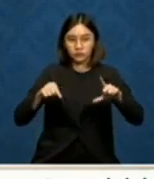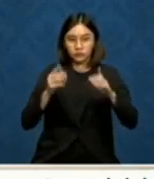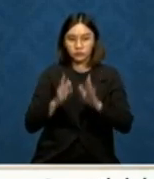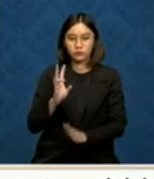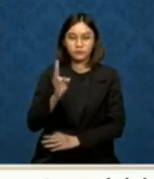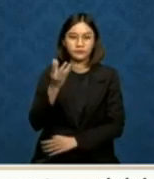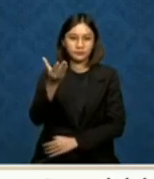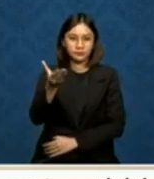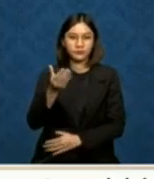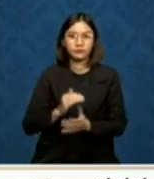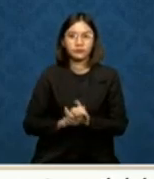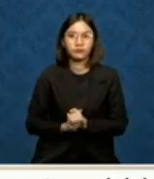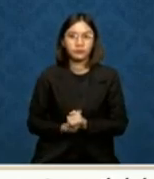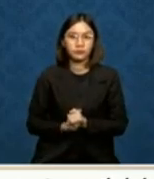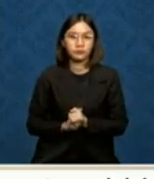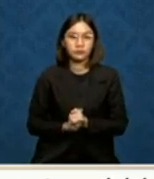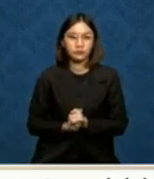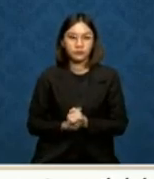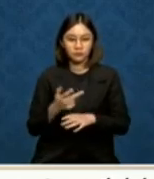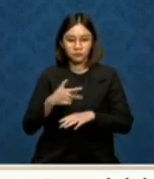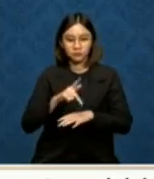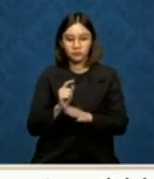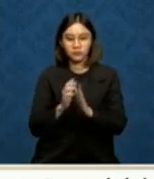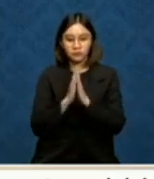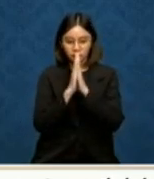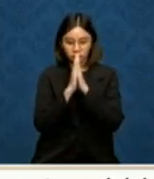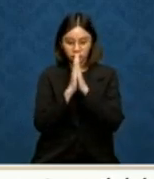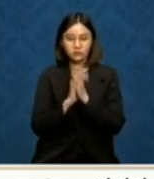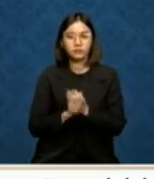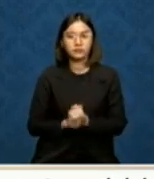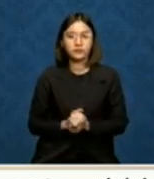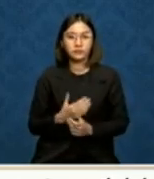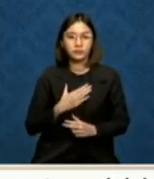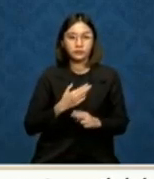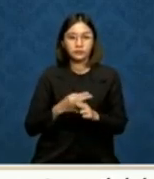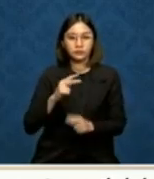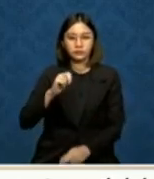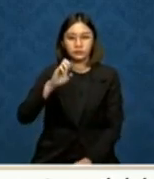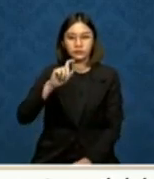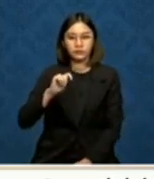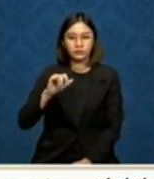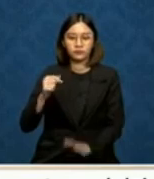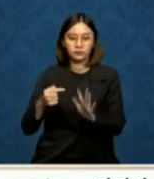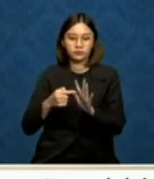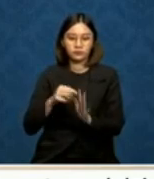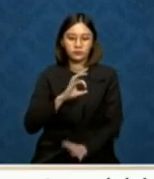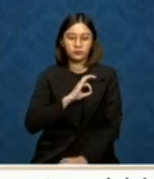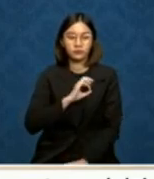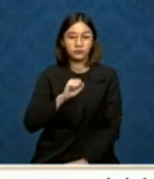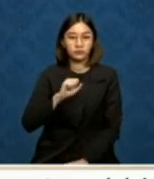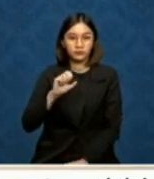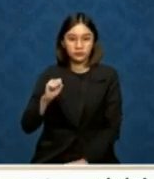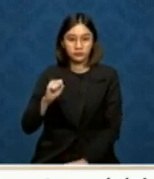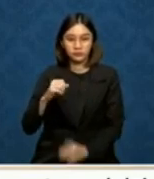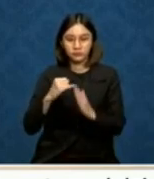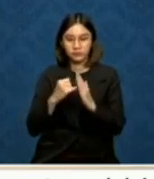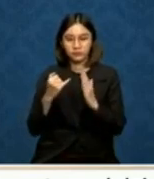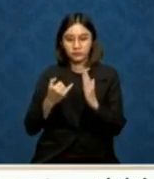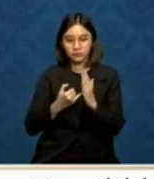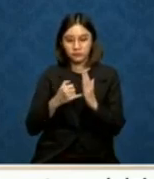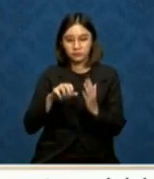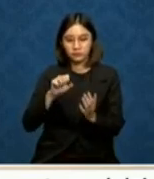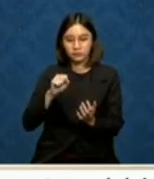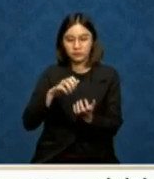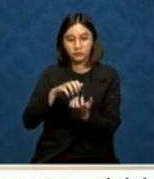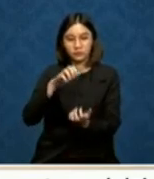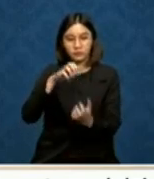ครับเชิญครับ เรียนประธานสภาที่เคารพดิฉันนิตยามีศรีสมาชิกสภาผู้แทนราษฎรจังหวัดสมุทรปราการพรร